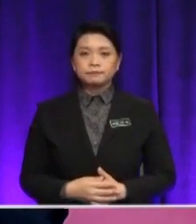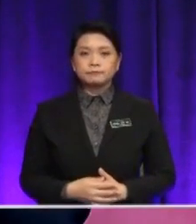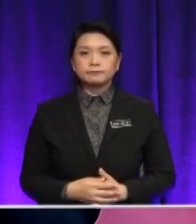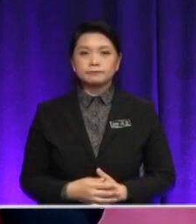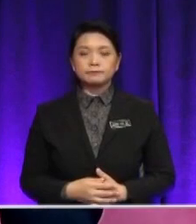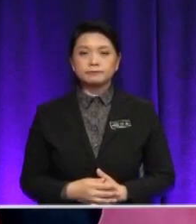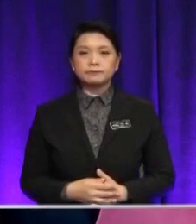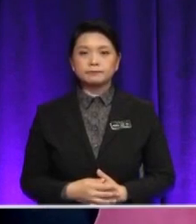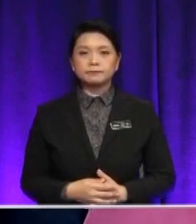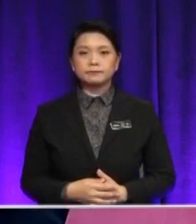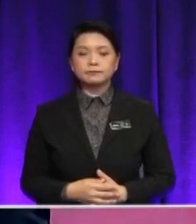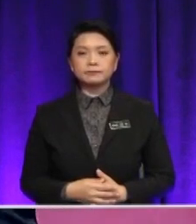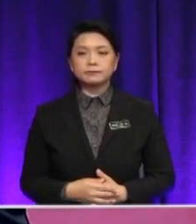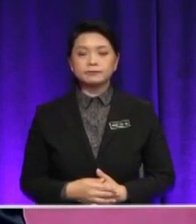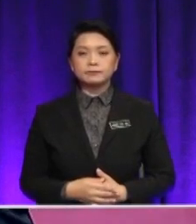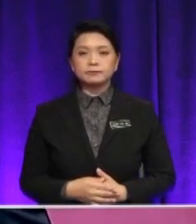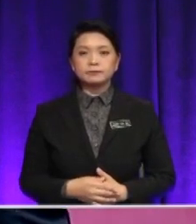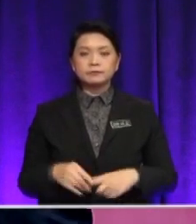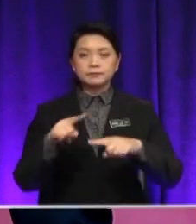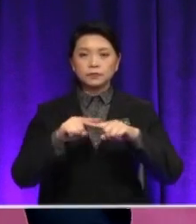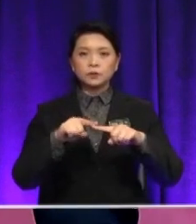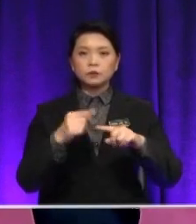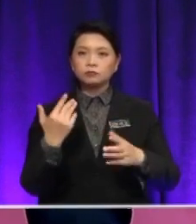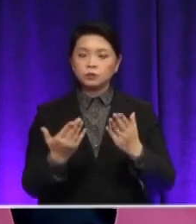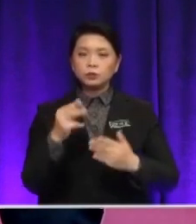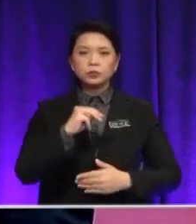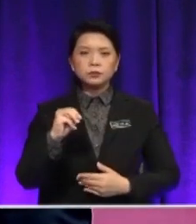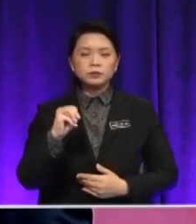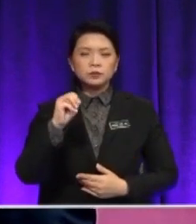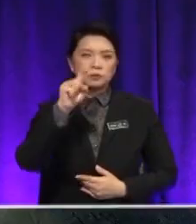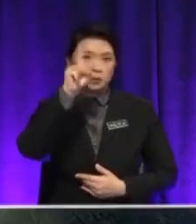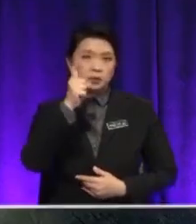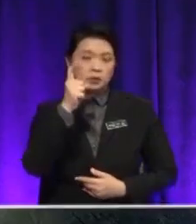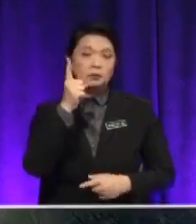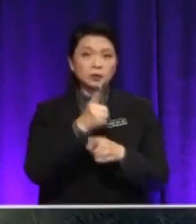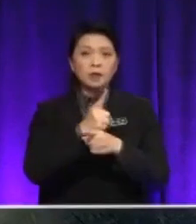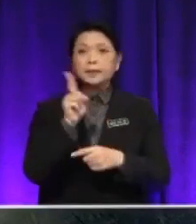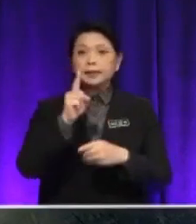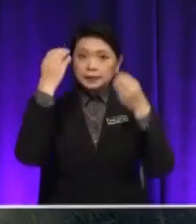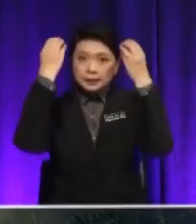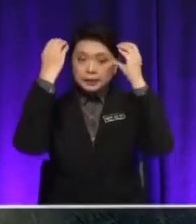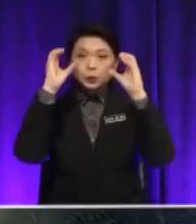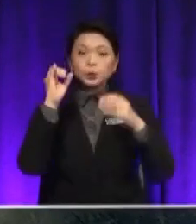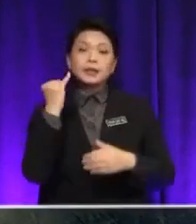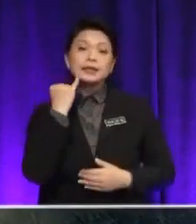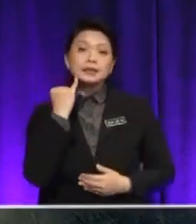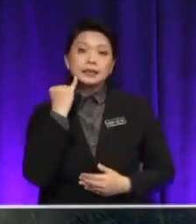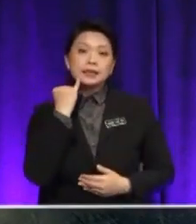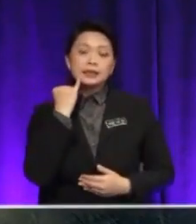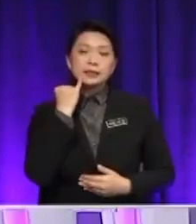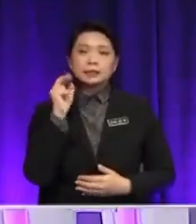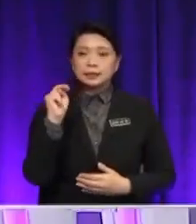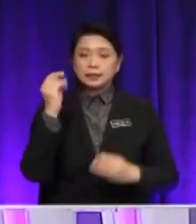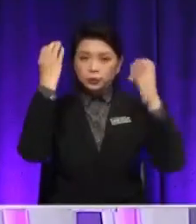bukan nak flashback lah kan tak cikgu. apa, tak apa. Tapi mungkin saya pasti memurid pun tertanya-tanya. Mana Cikgu Intan? Cikgu Intan akan bersama dengan